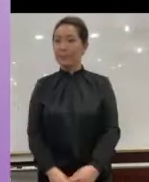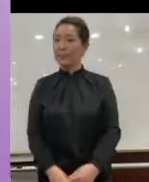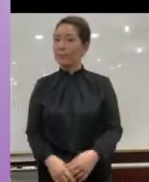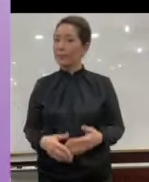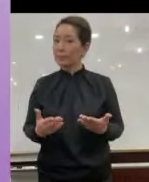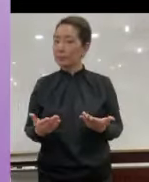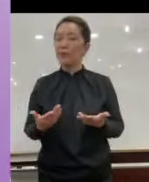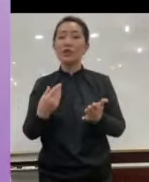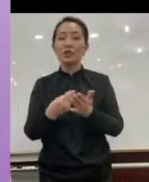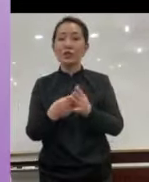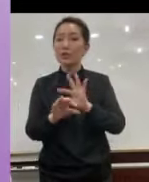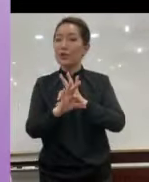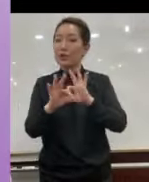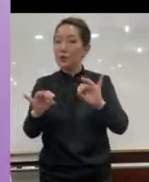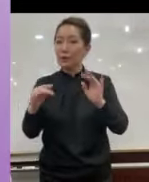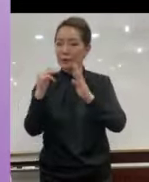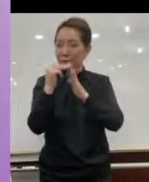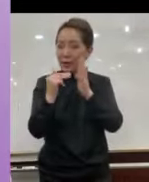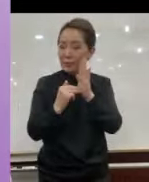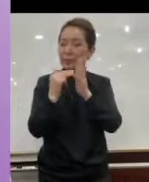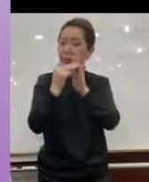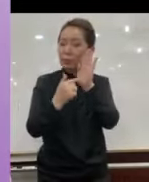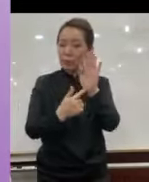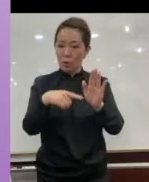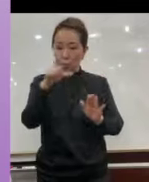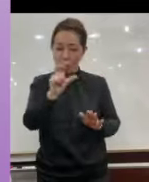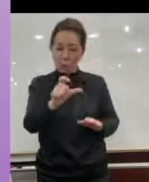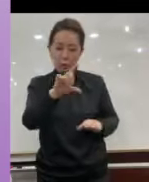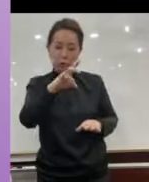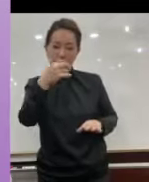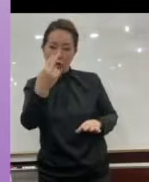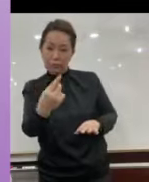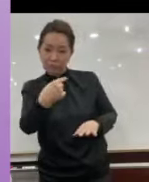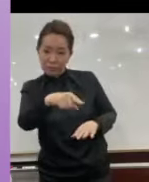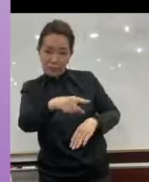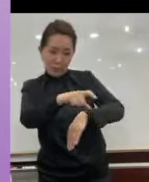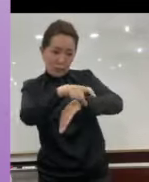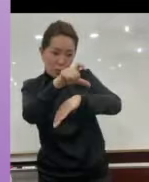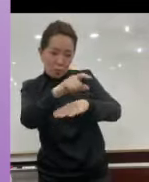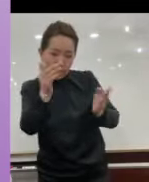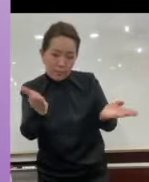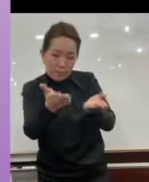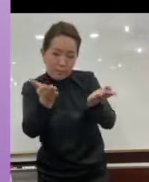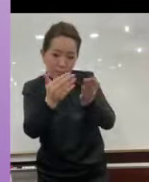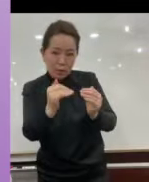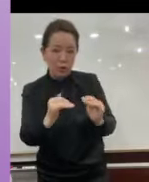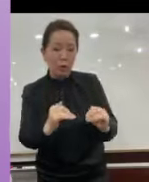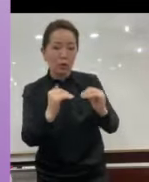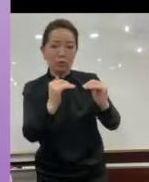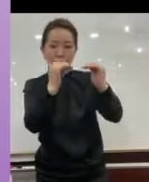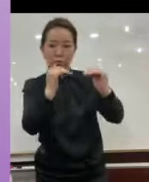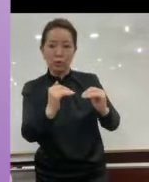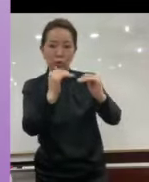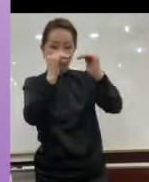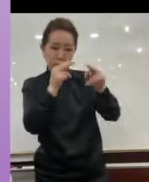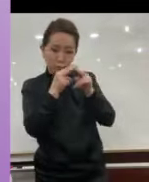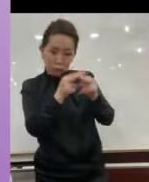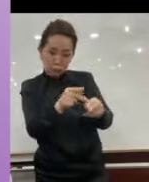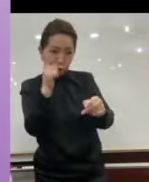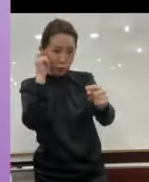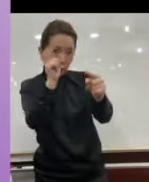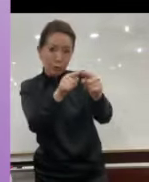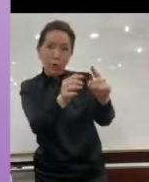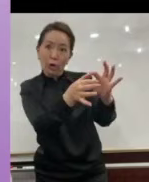За, өөрөөр хэлбэл боловсон хүчин буюу хүний нөөцийг хөгжүүлэх гэсэн зорилгын хүрээнд тэр хүний